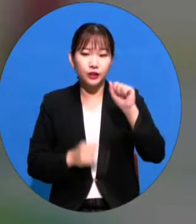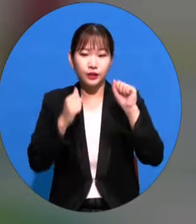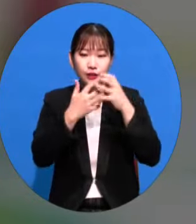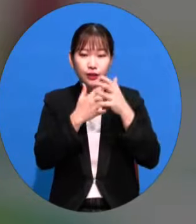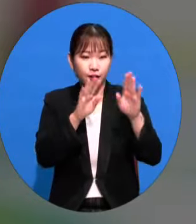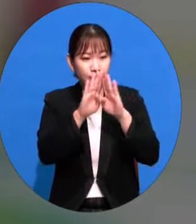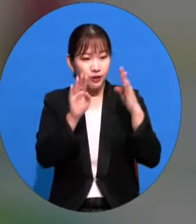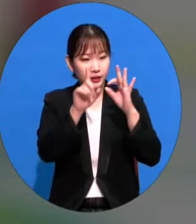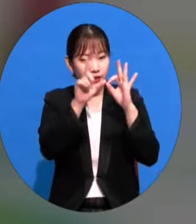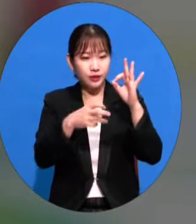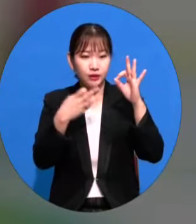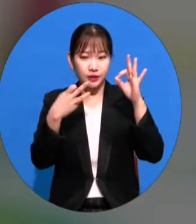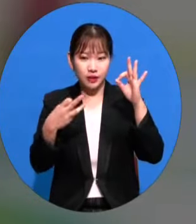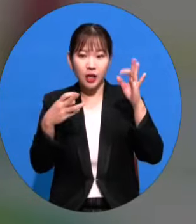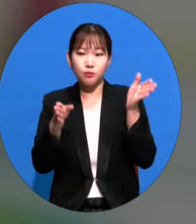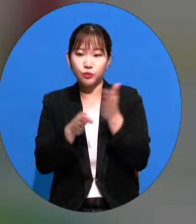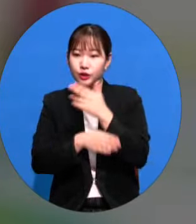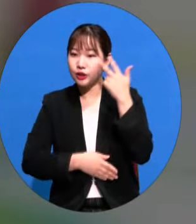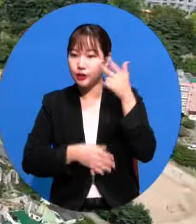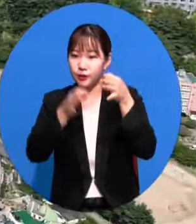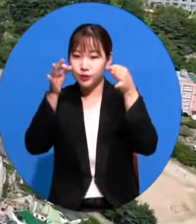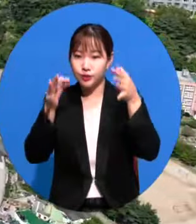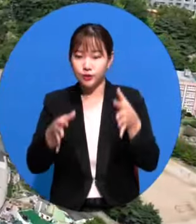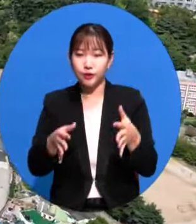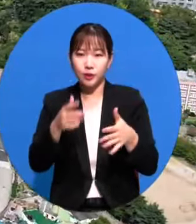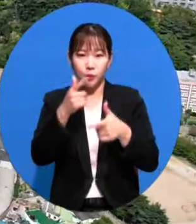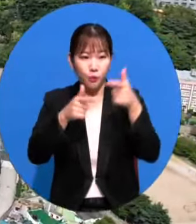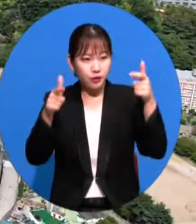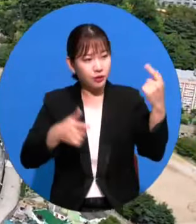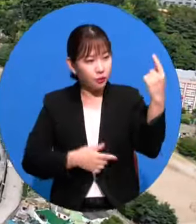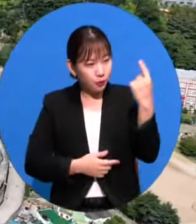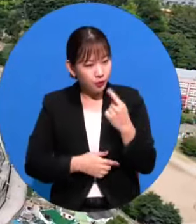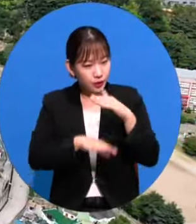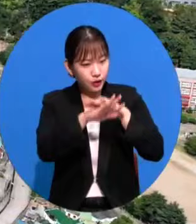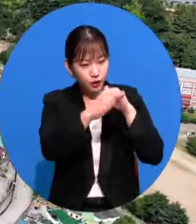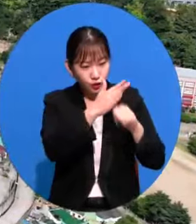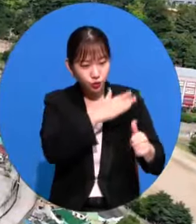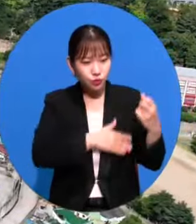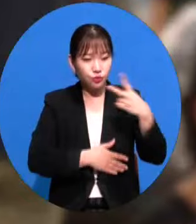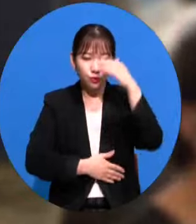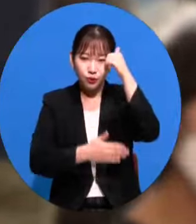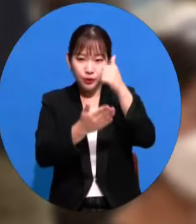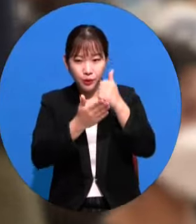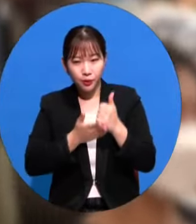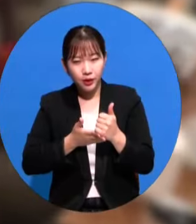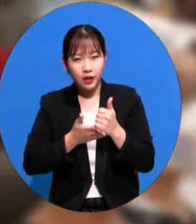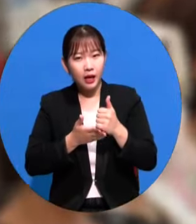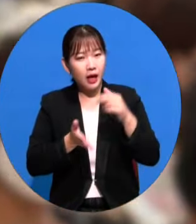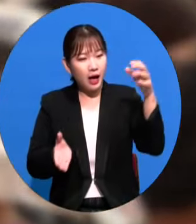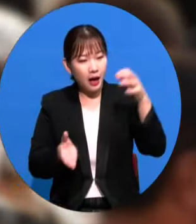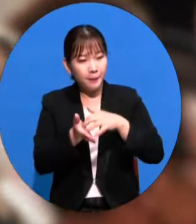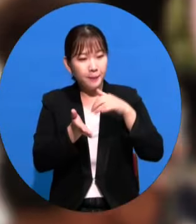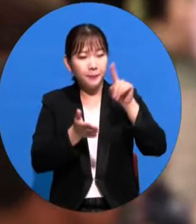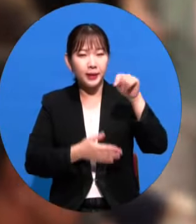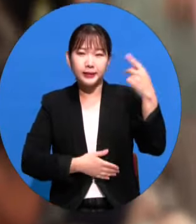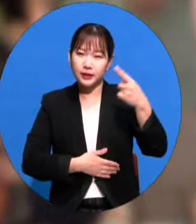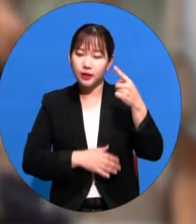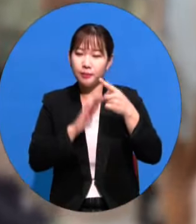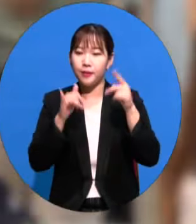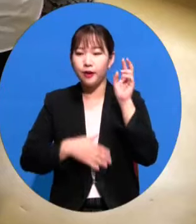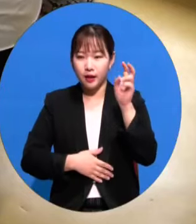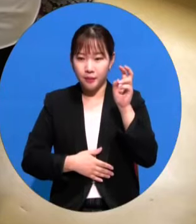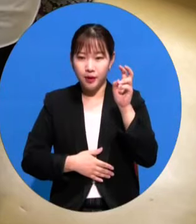전국체전이 열리는 10월 13일부터 일주일 동안 목포를 찾는 선수단과 관광객들은 1만 천여 명으로